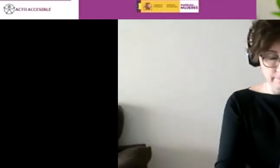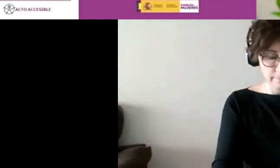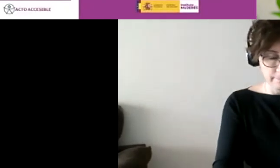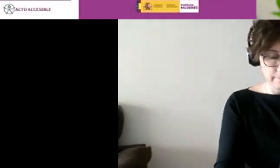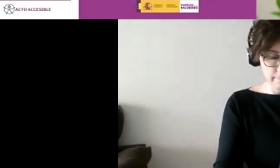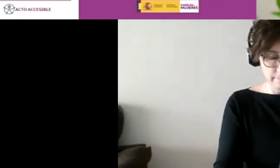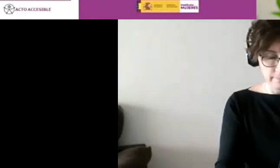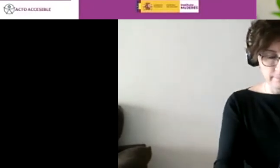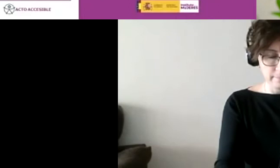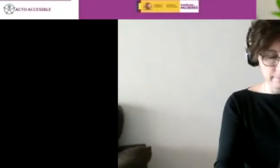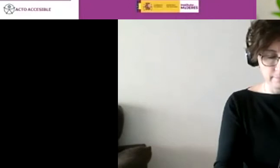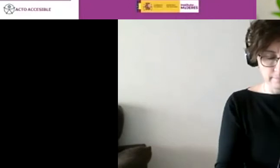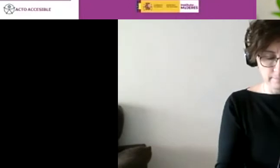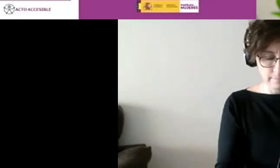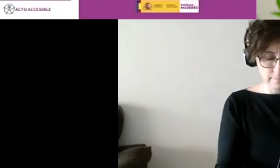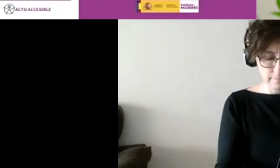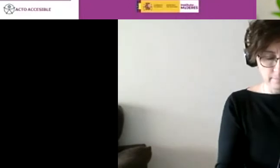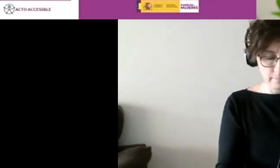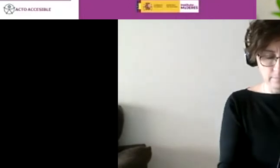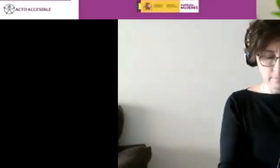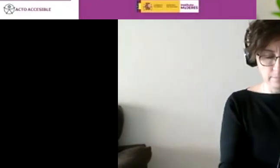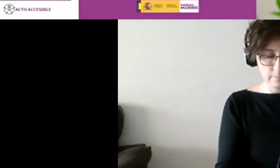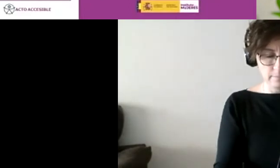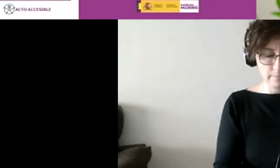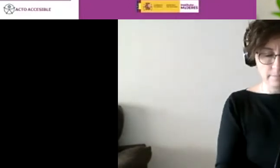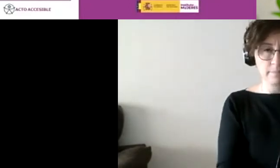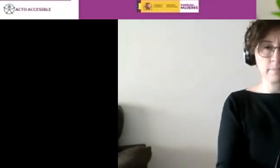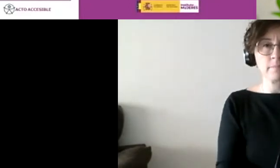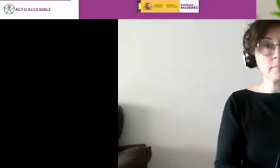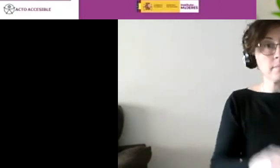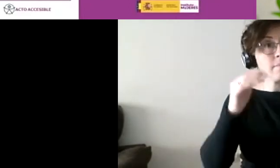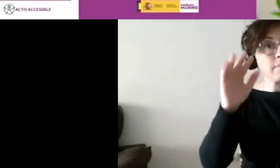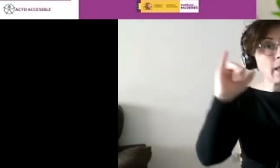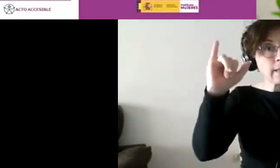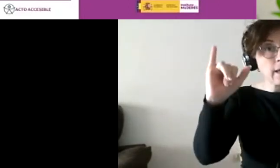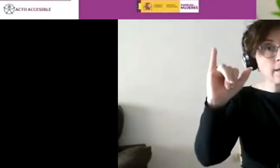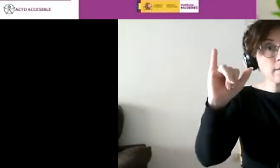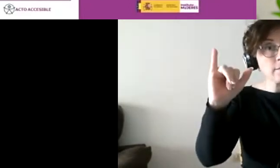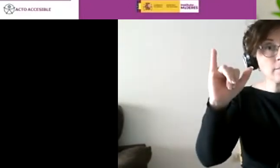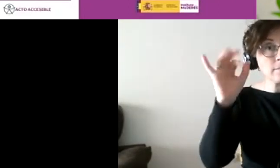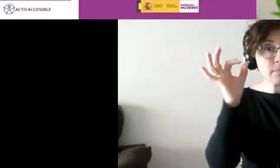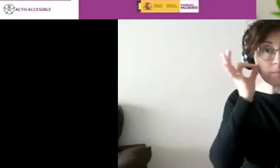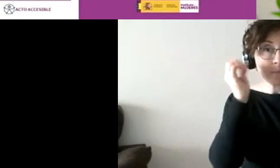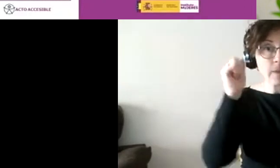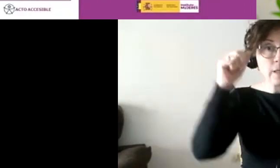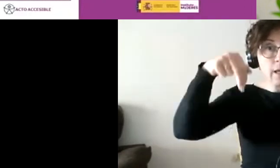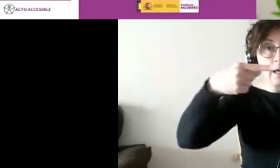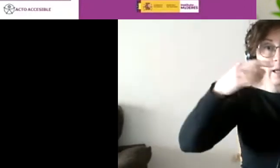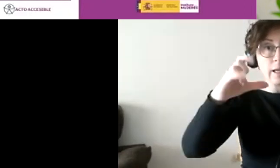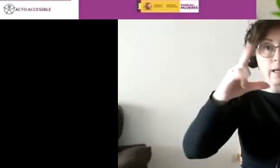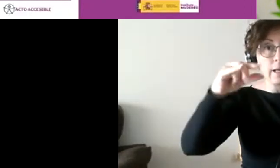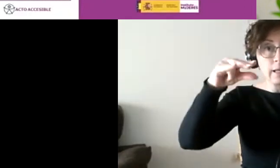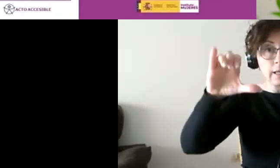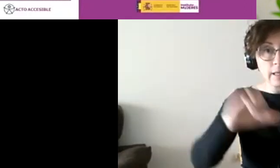I don't know. Are you there, Angelina? Ангеліна, ви тут? Тут. She is here,